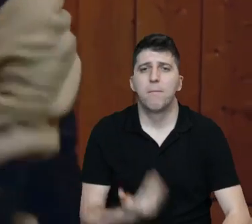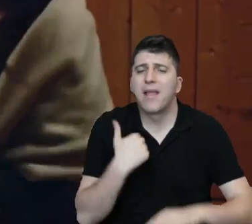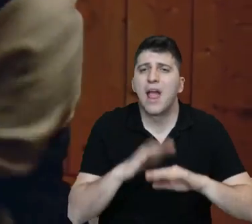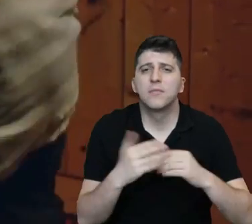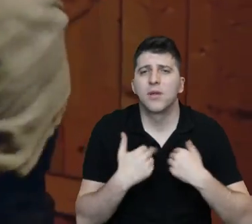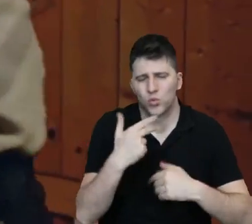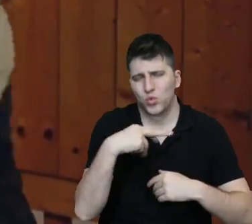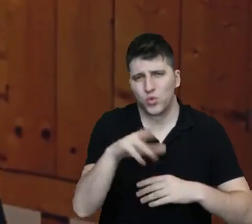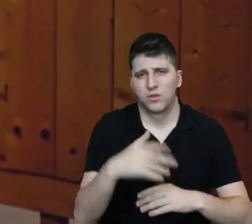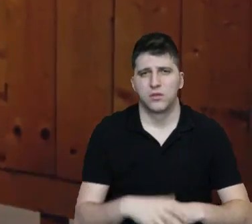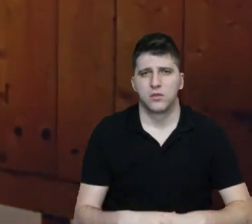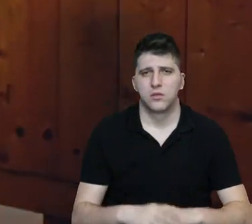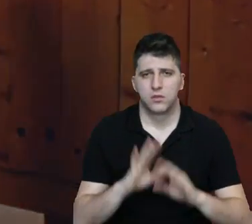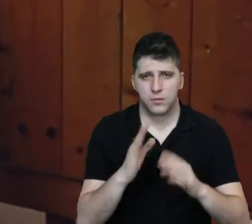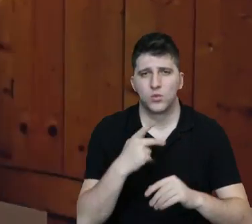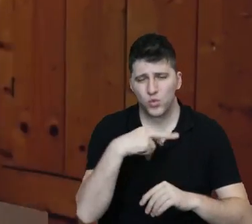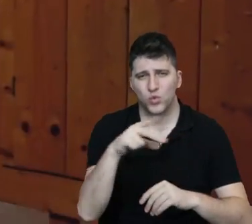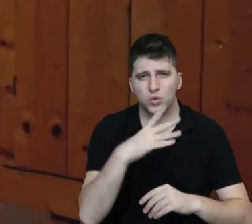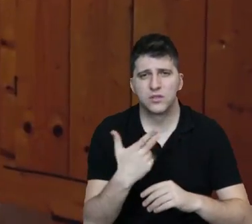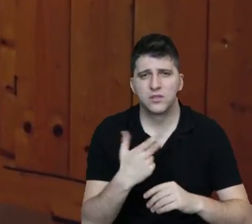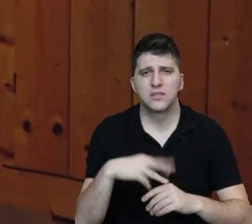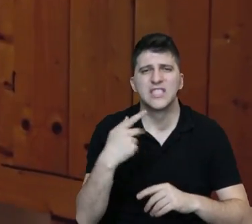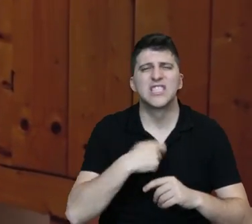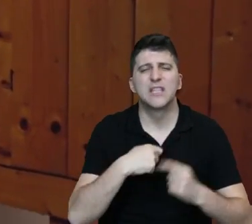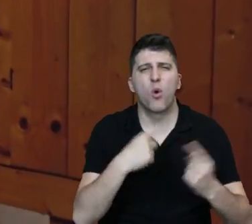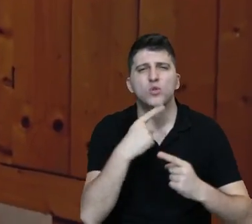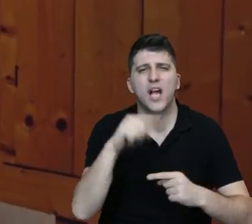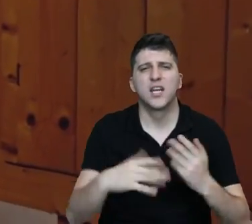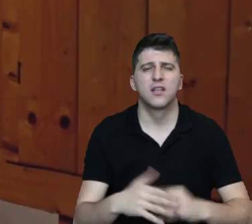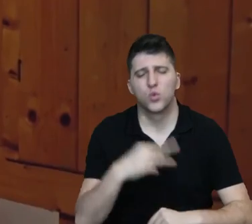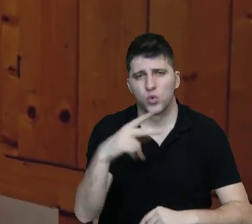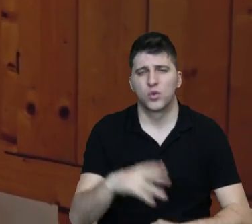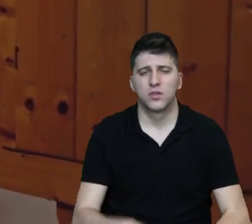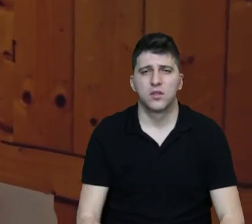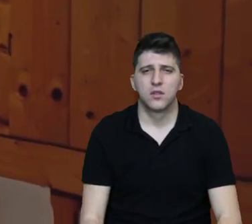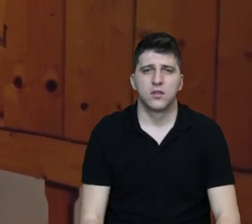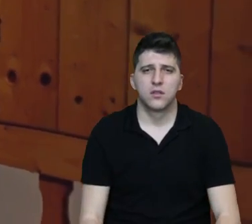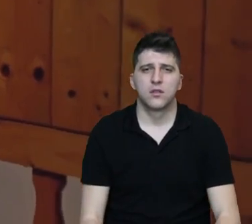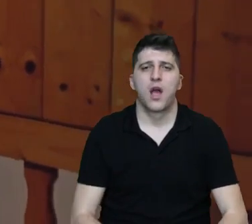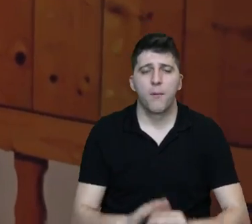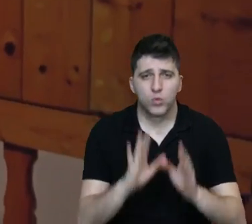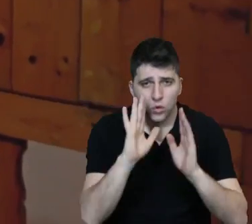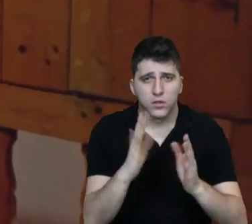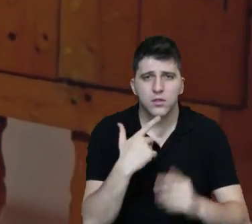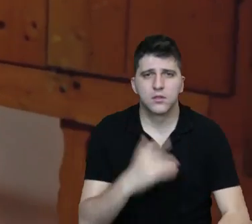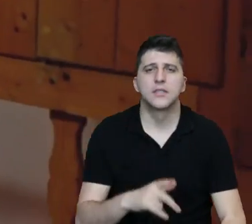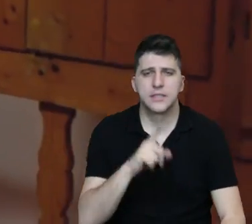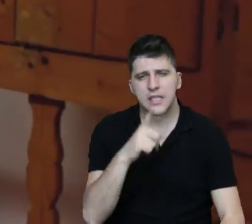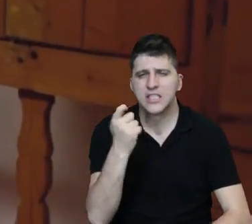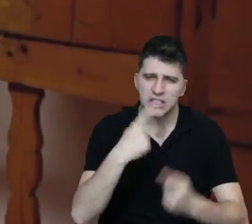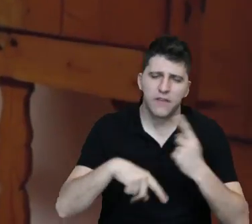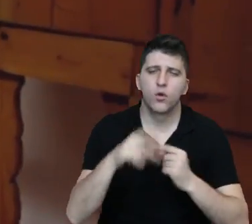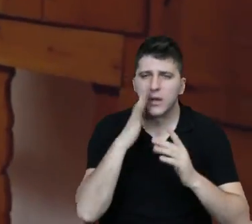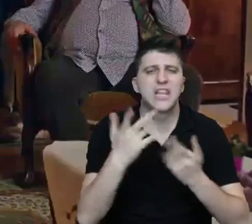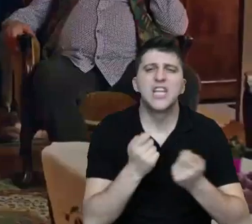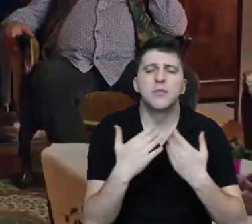ya? Yürü. Tepeme çıkarttın beni sinirimi. Saçma sapan konuşuyorsun aşağıda. Ama fakat... Ama fakat diyorum mesela sen ya. Sen bir işler çeviriyorsun. Ne